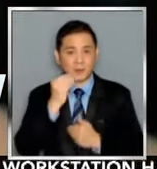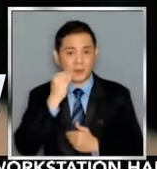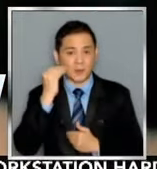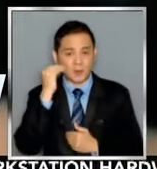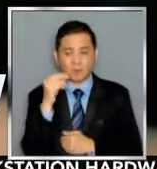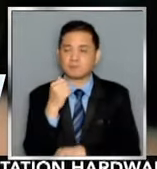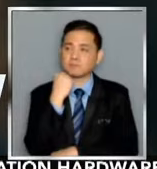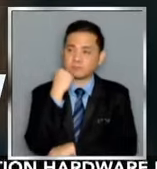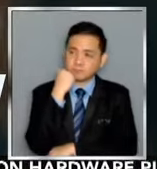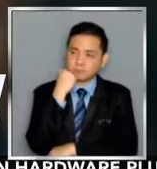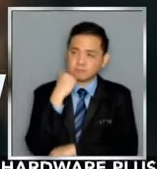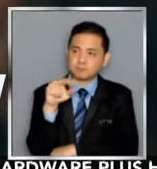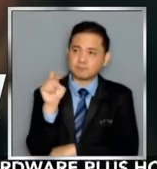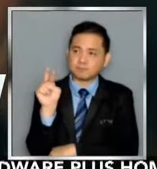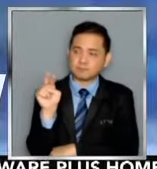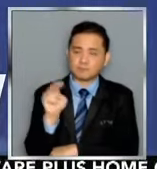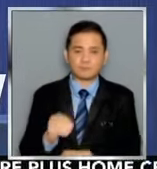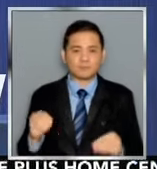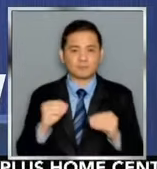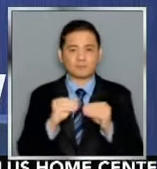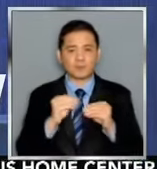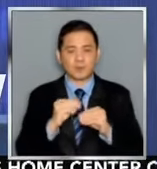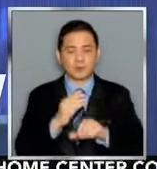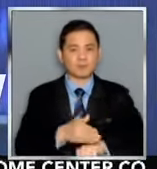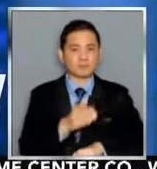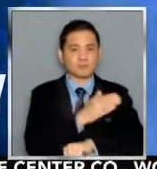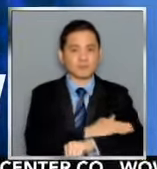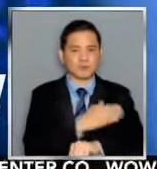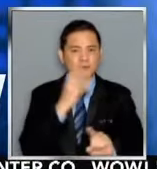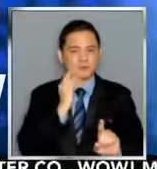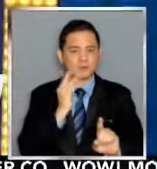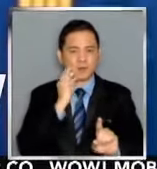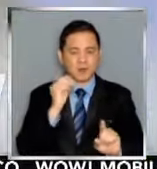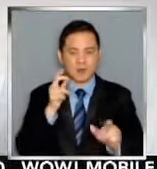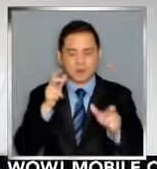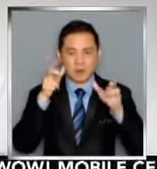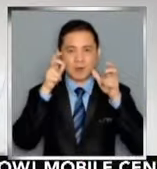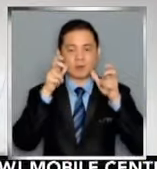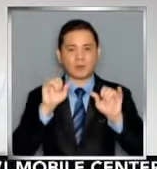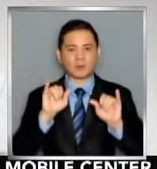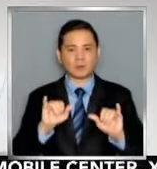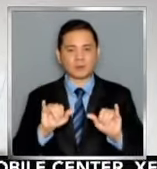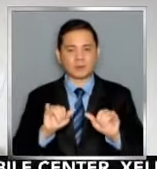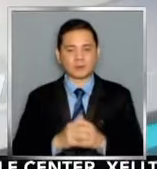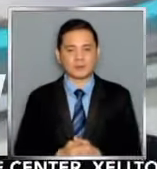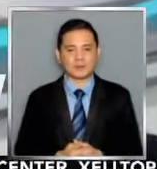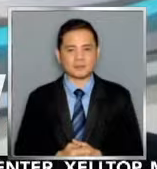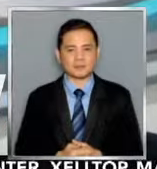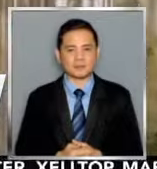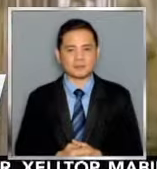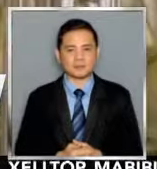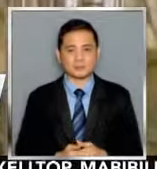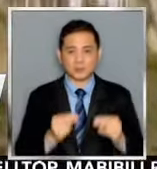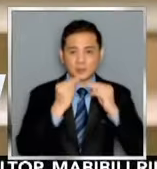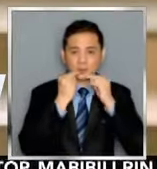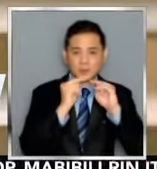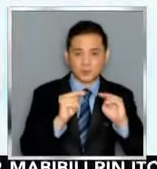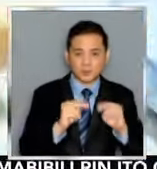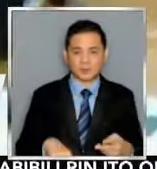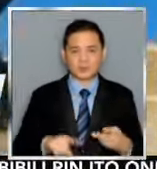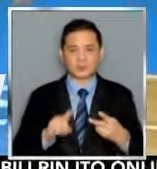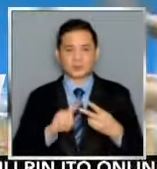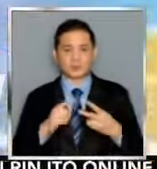ang viewing experience kapag nanonood ng GMA. Mula sa news programs,